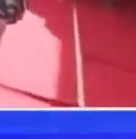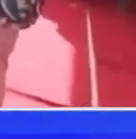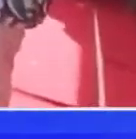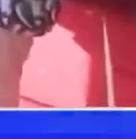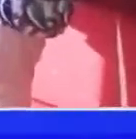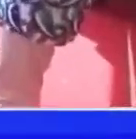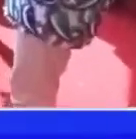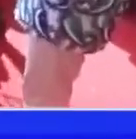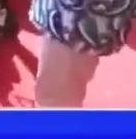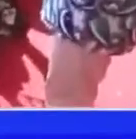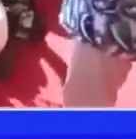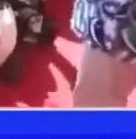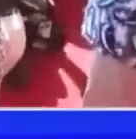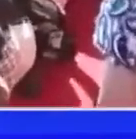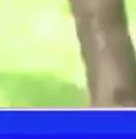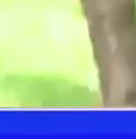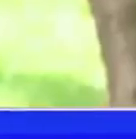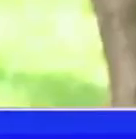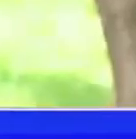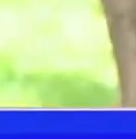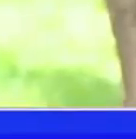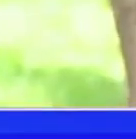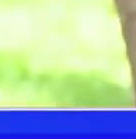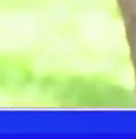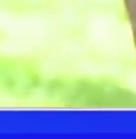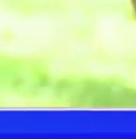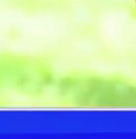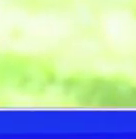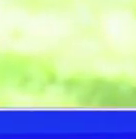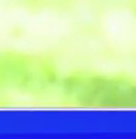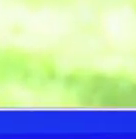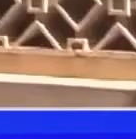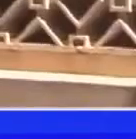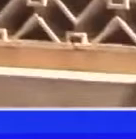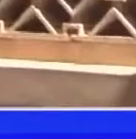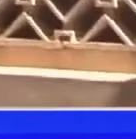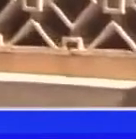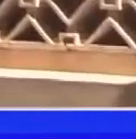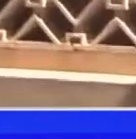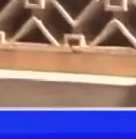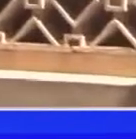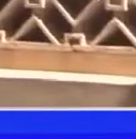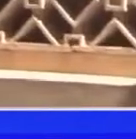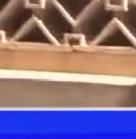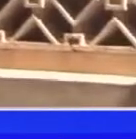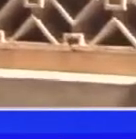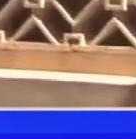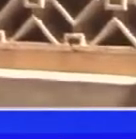Kalonzo Musokani wa ile ida emosumbi Yesu makali mulu.